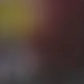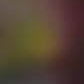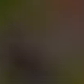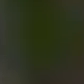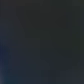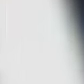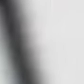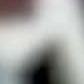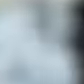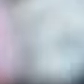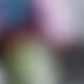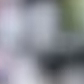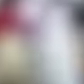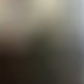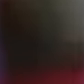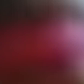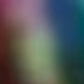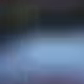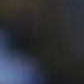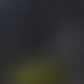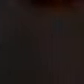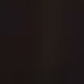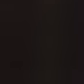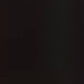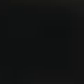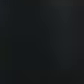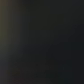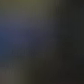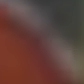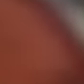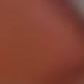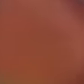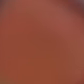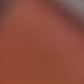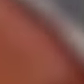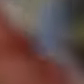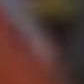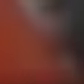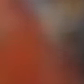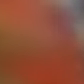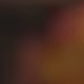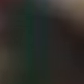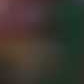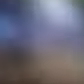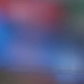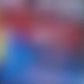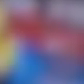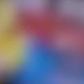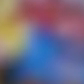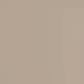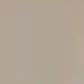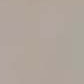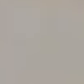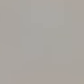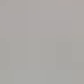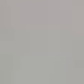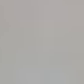sir. Okay. Meron ho ba silang permiso sa building